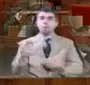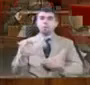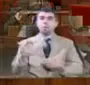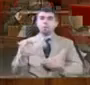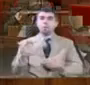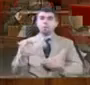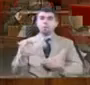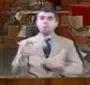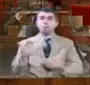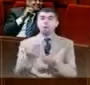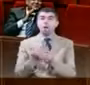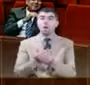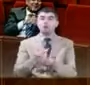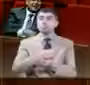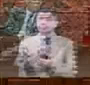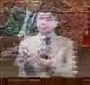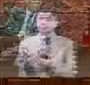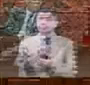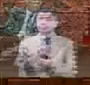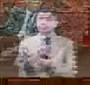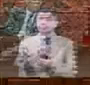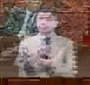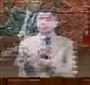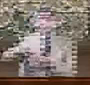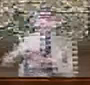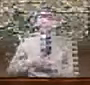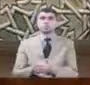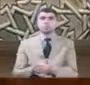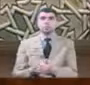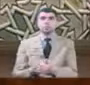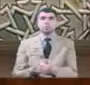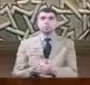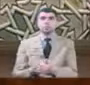تم جواب السيد السادة النواب